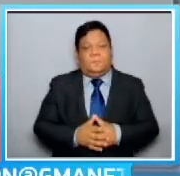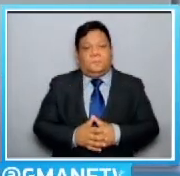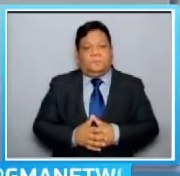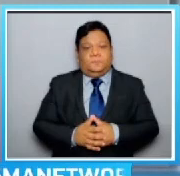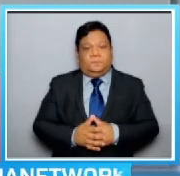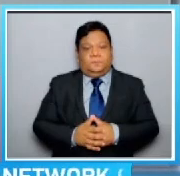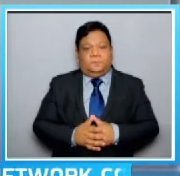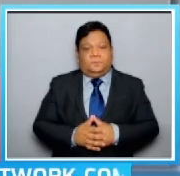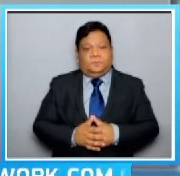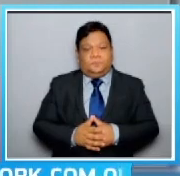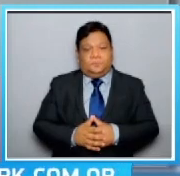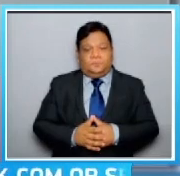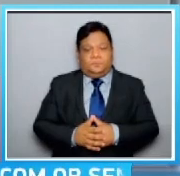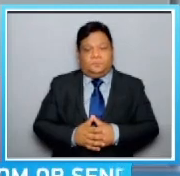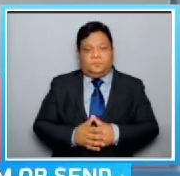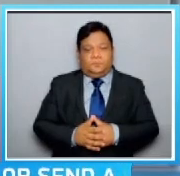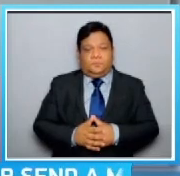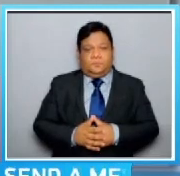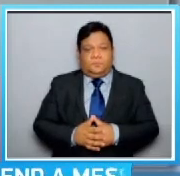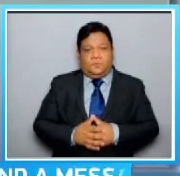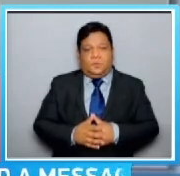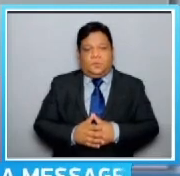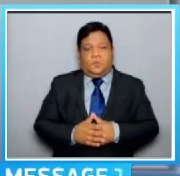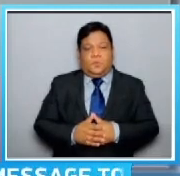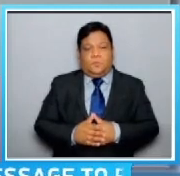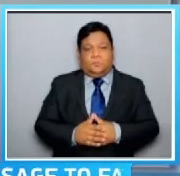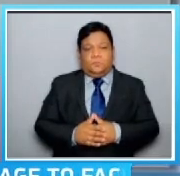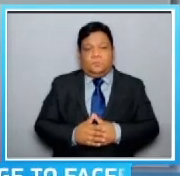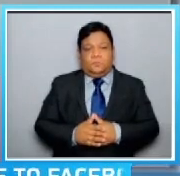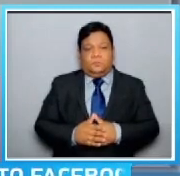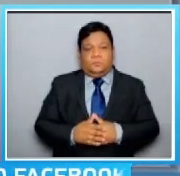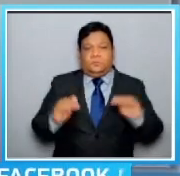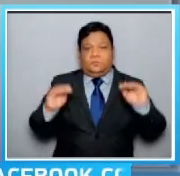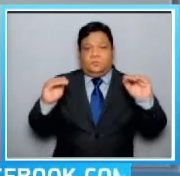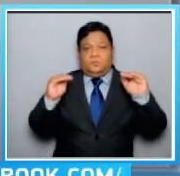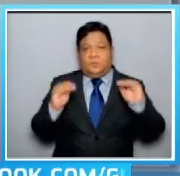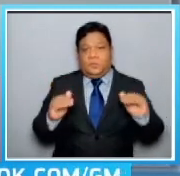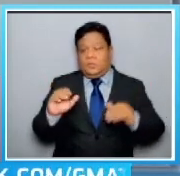sa basin ng angat. Then, ang San Roque,